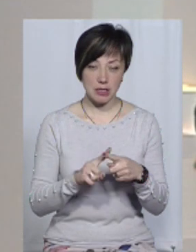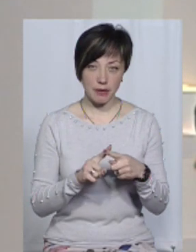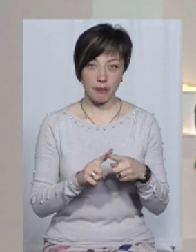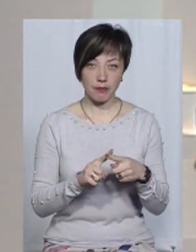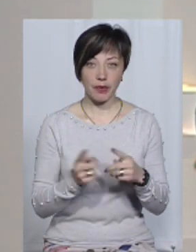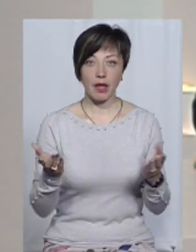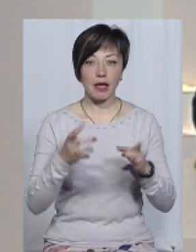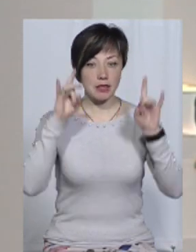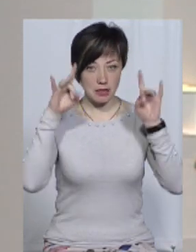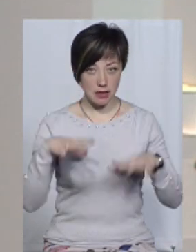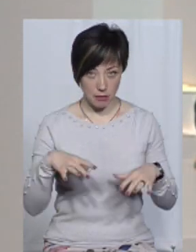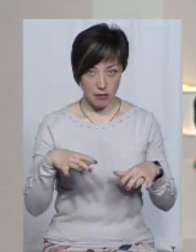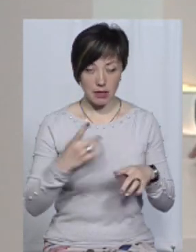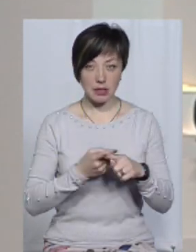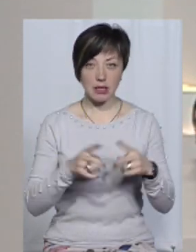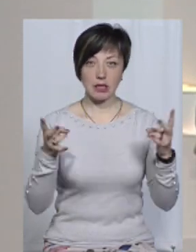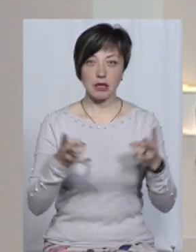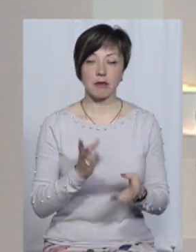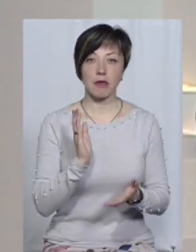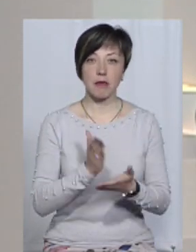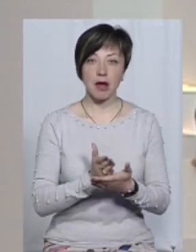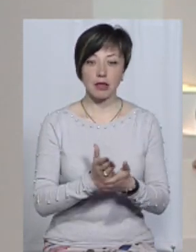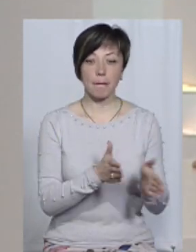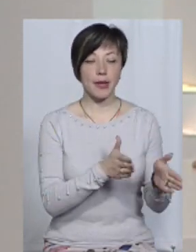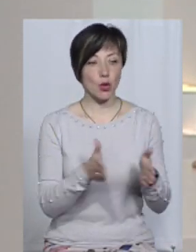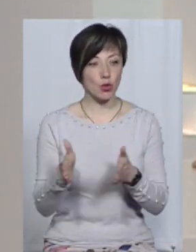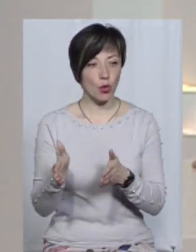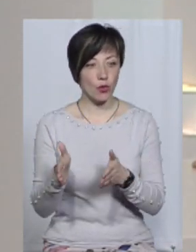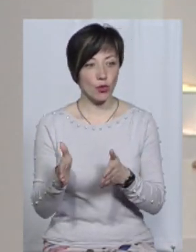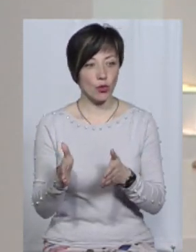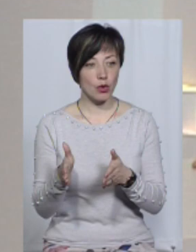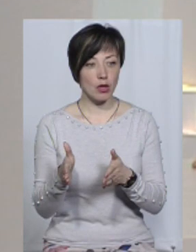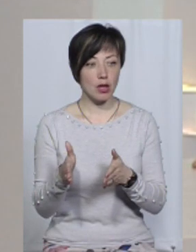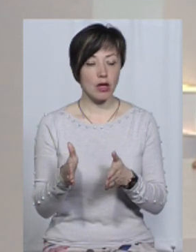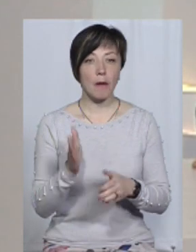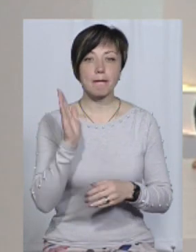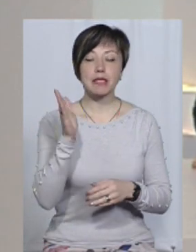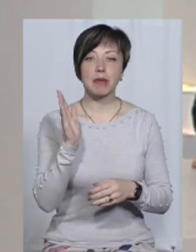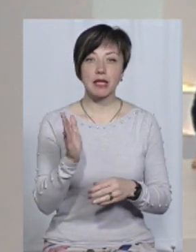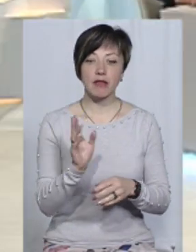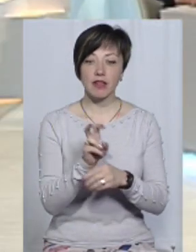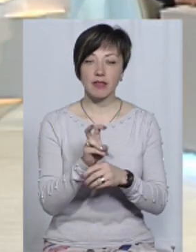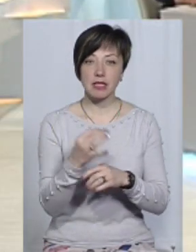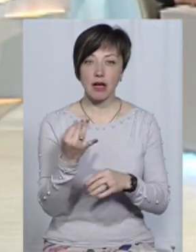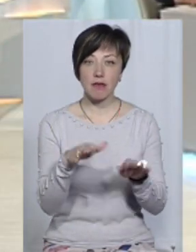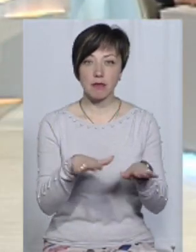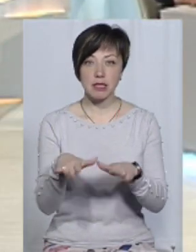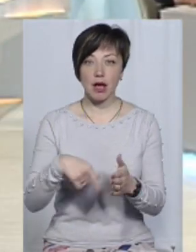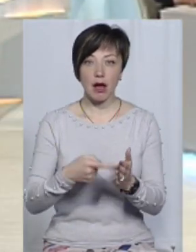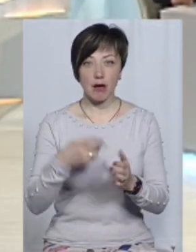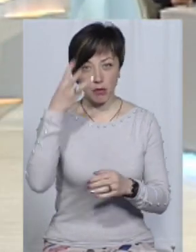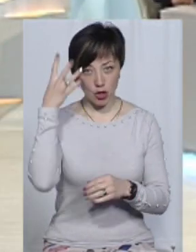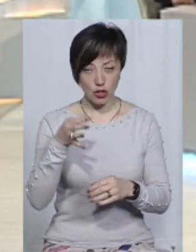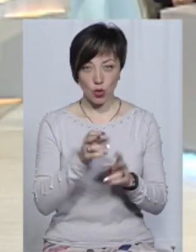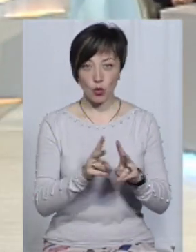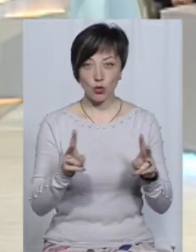якийсь екстрим, бо це треба і мати підготовку. перспектива відвідати цікаві місця Хмельниччини є у